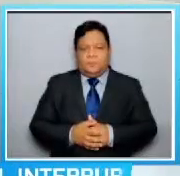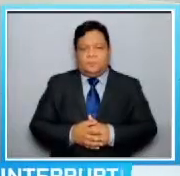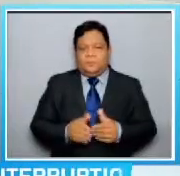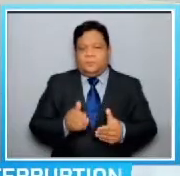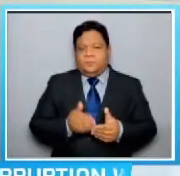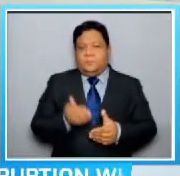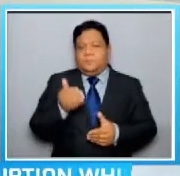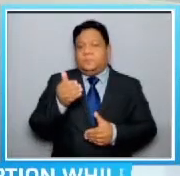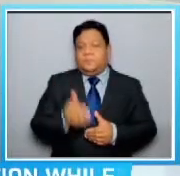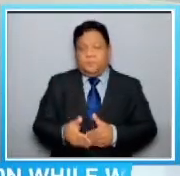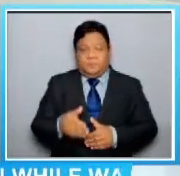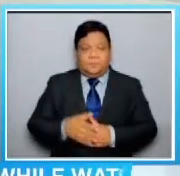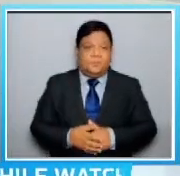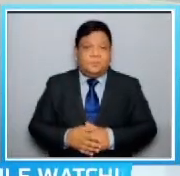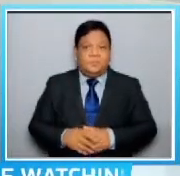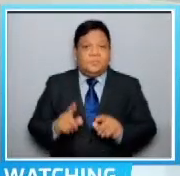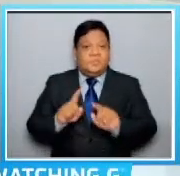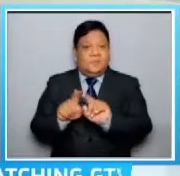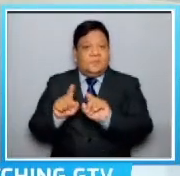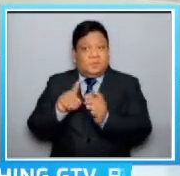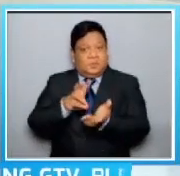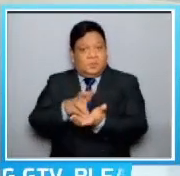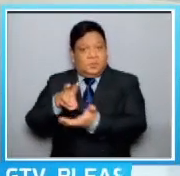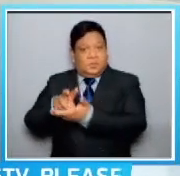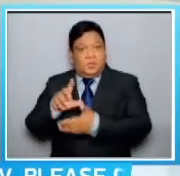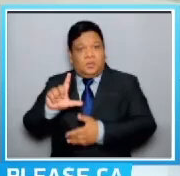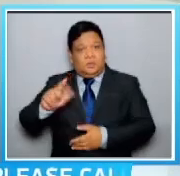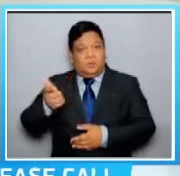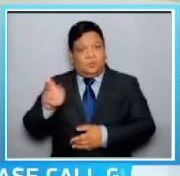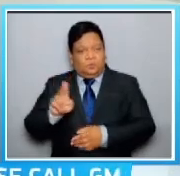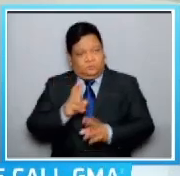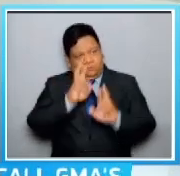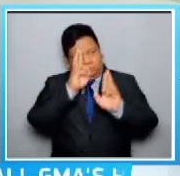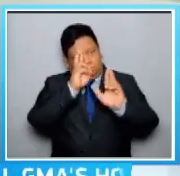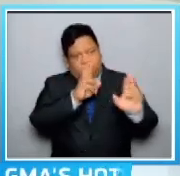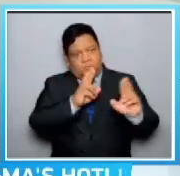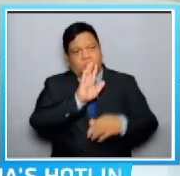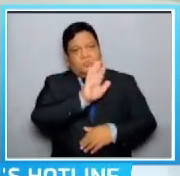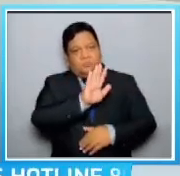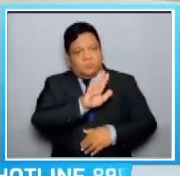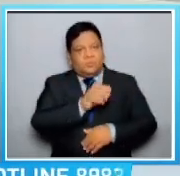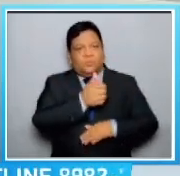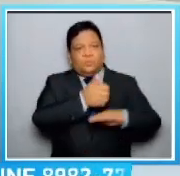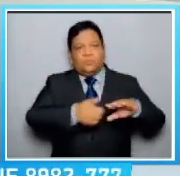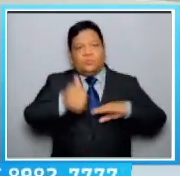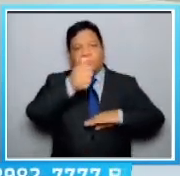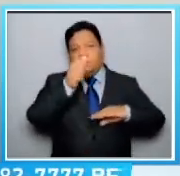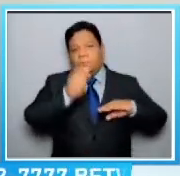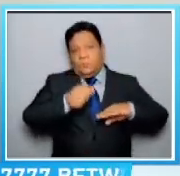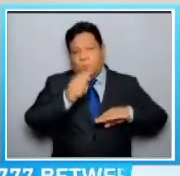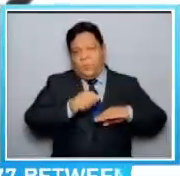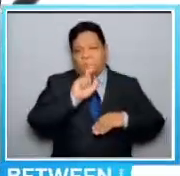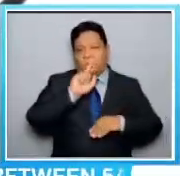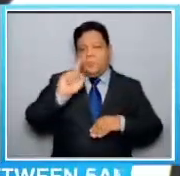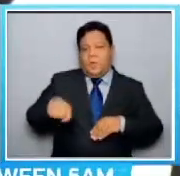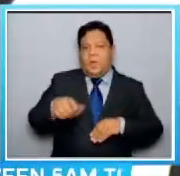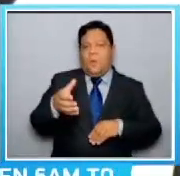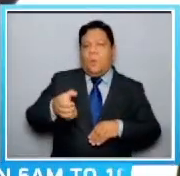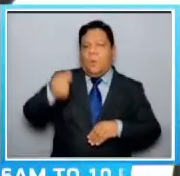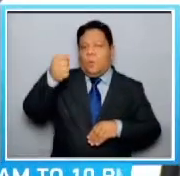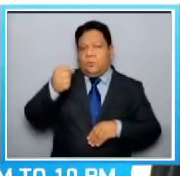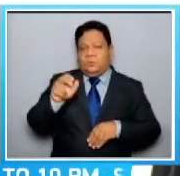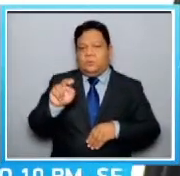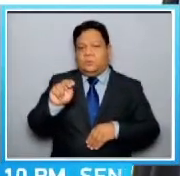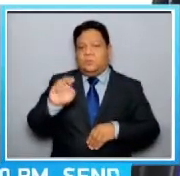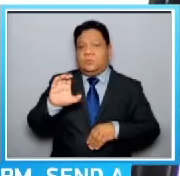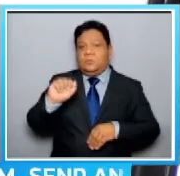Nirerespeto naman ng mga LGU ng Metro Manila ang pansamantalang pagpapatigil ng Korte Suprema sa No Contact Apprehension Policy.